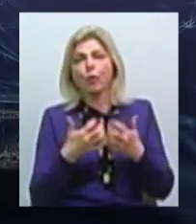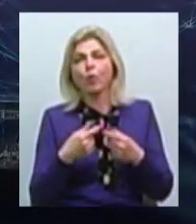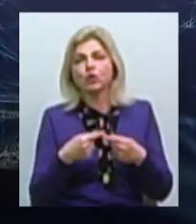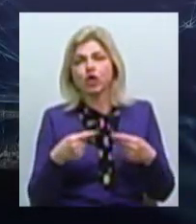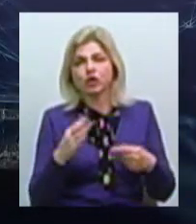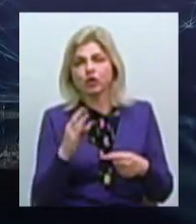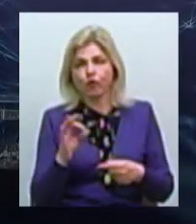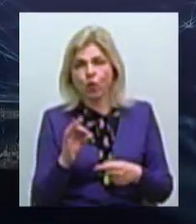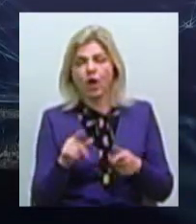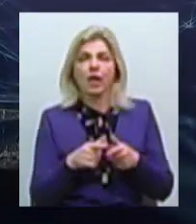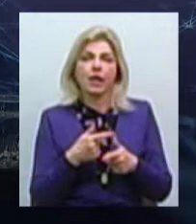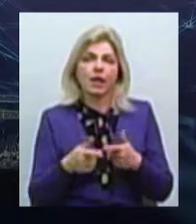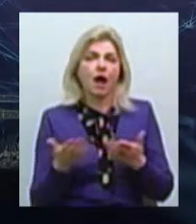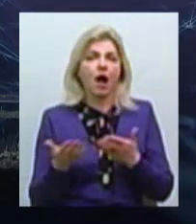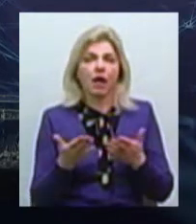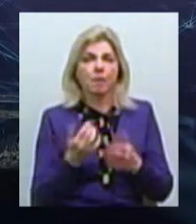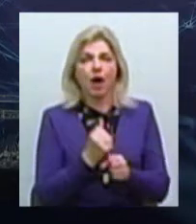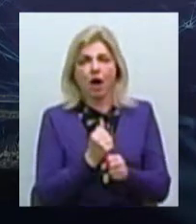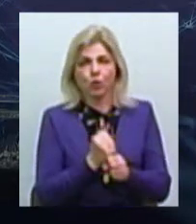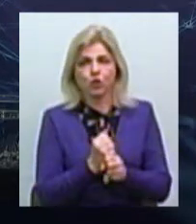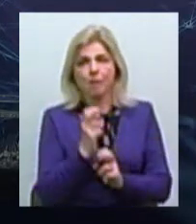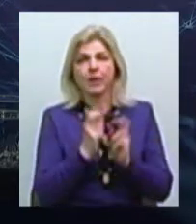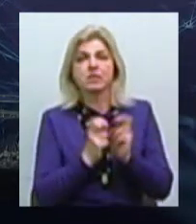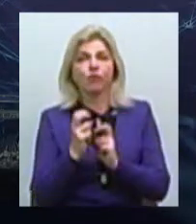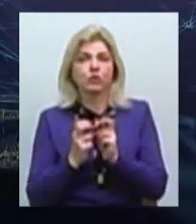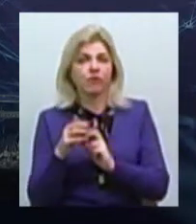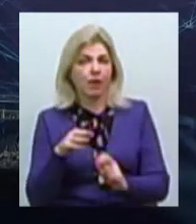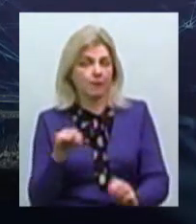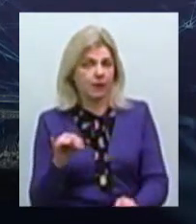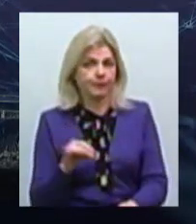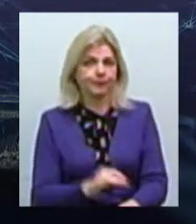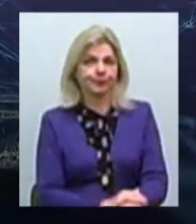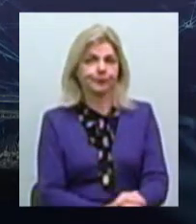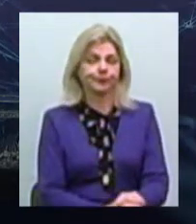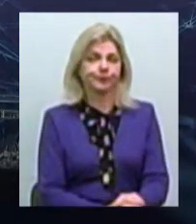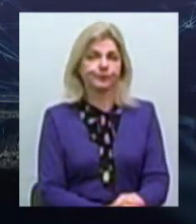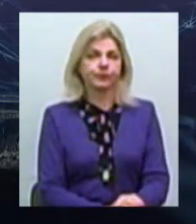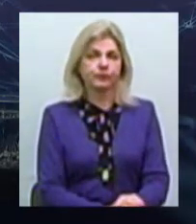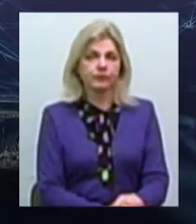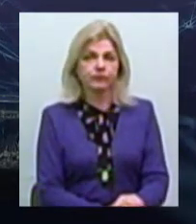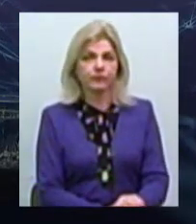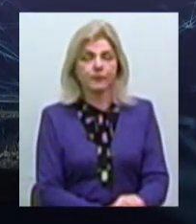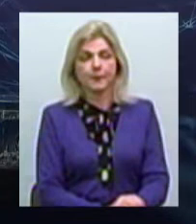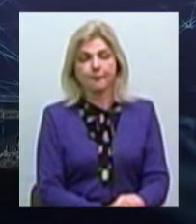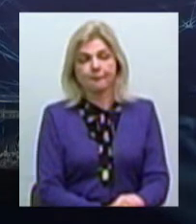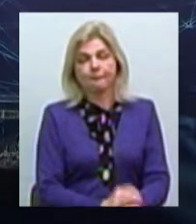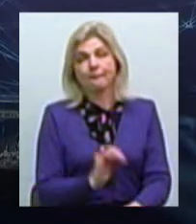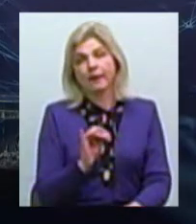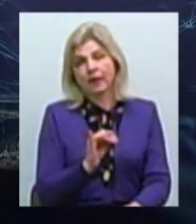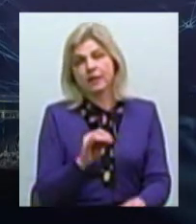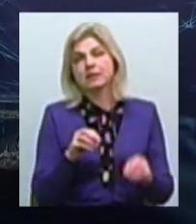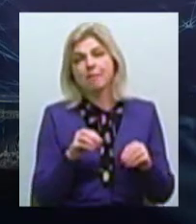с какими-то хорошими производствами вот и собственно говоря земля